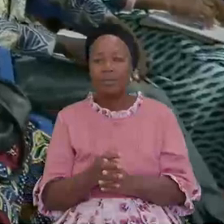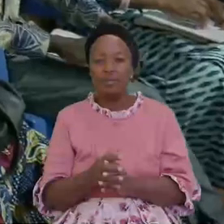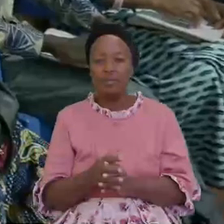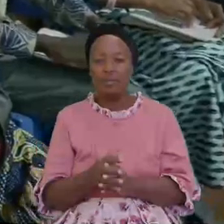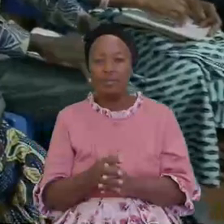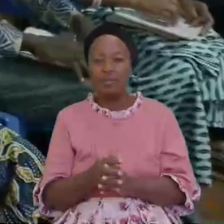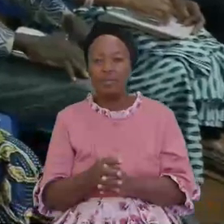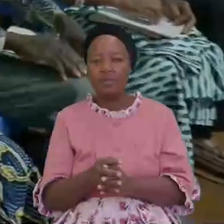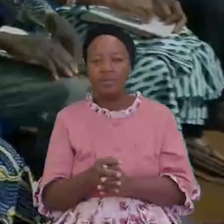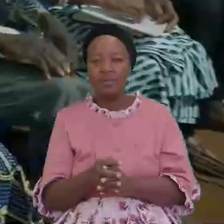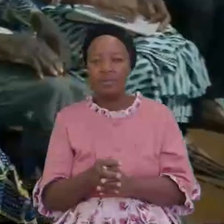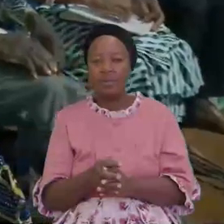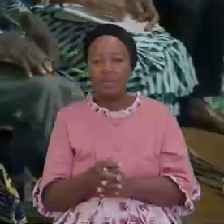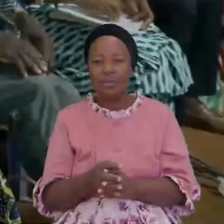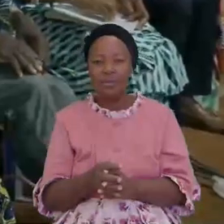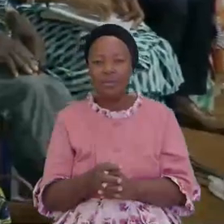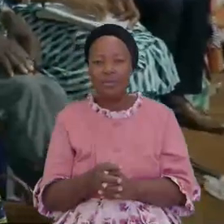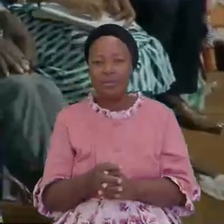confiance.